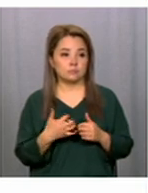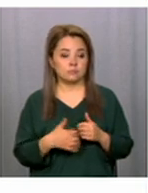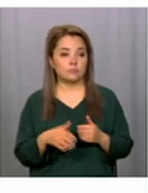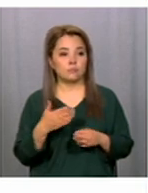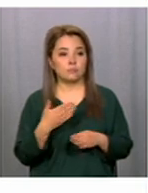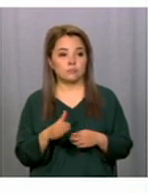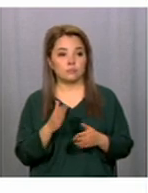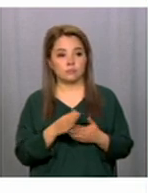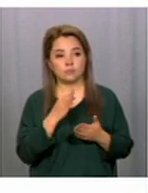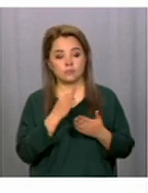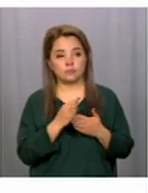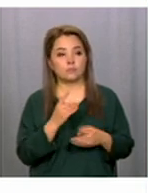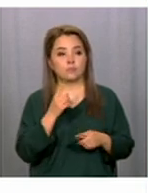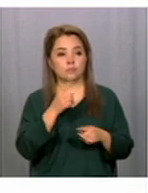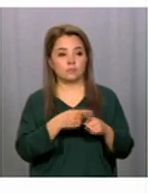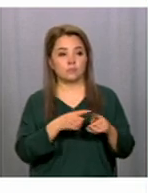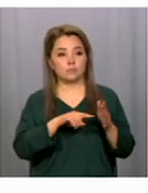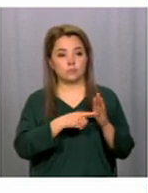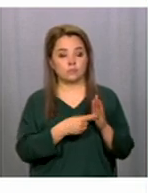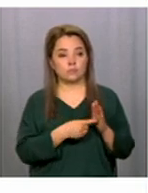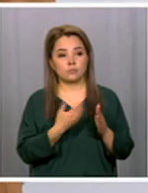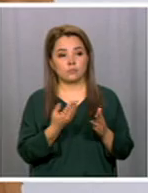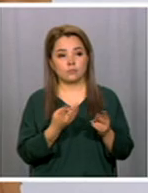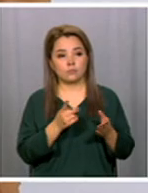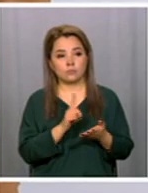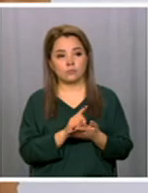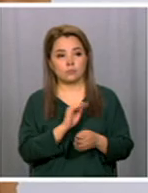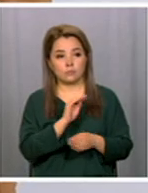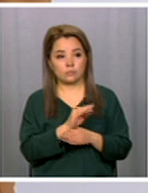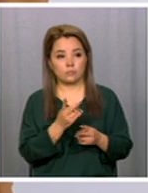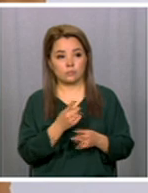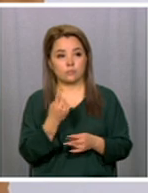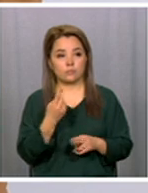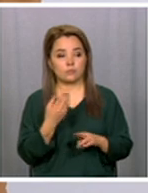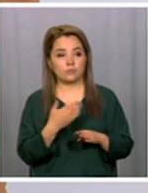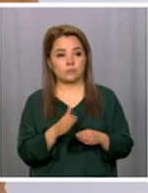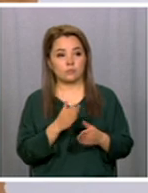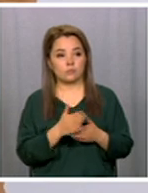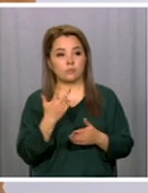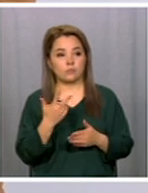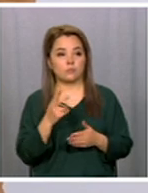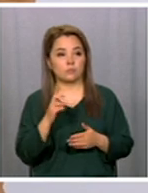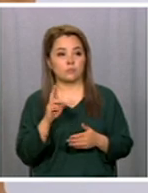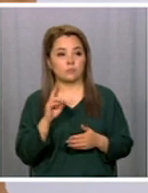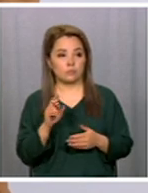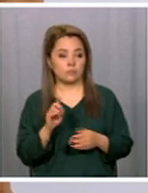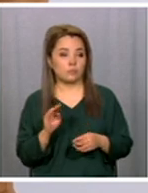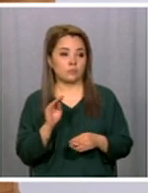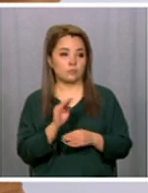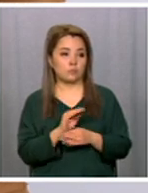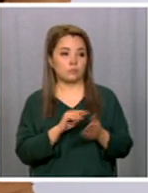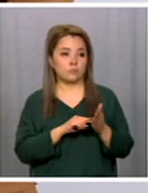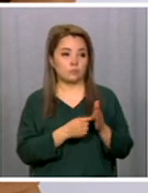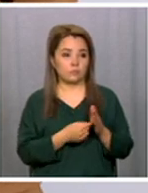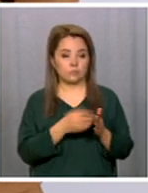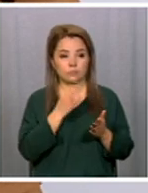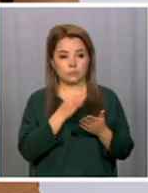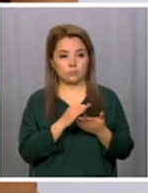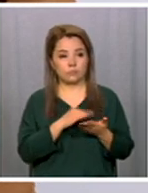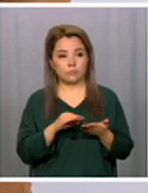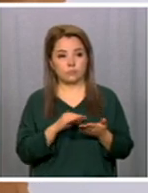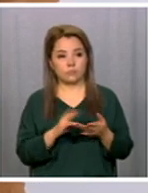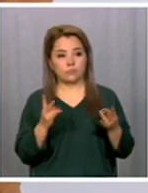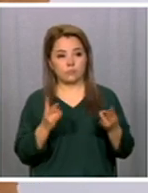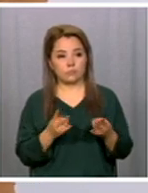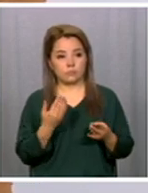келтіріп, толықтауыш көбейткіштерге көбейтіп шығу керек. Бірінші бөлшекке 3 Б кубты толықтауыш көбейткіш ретінде